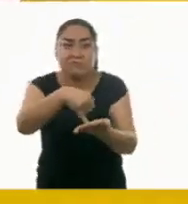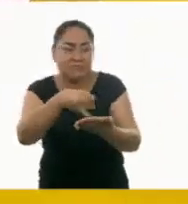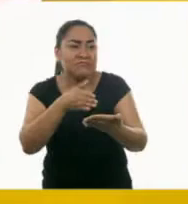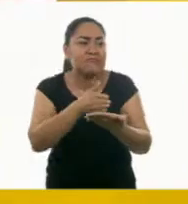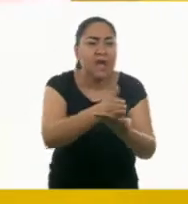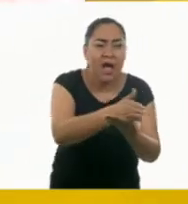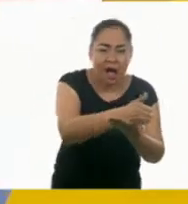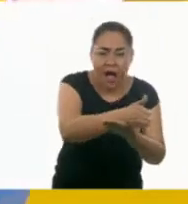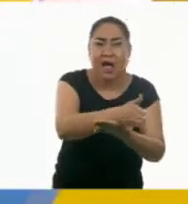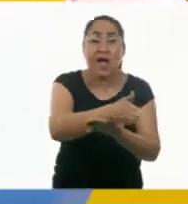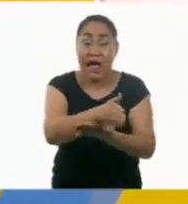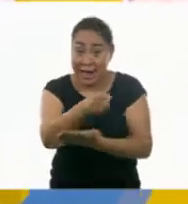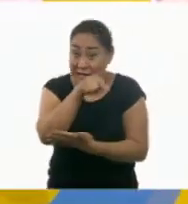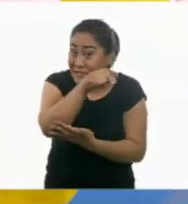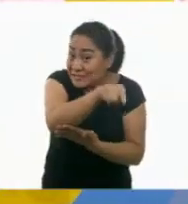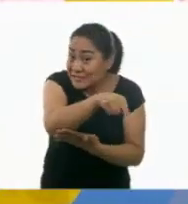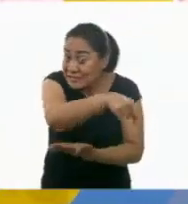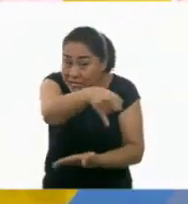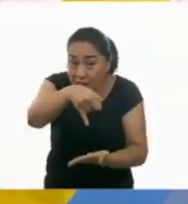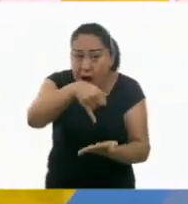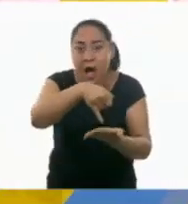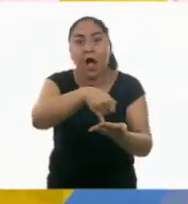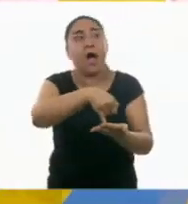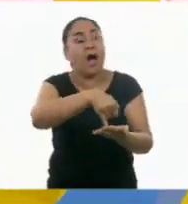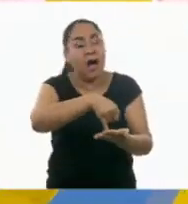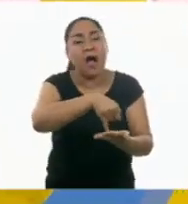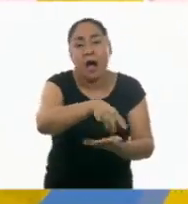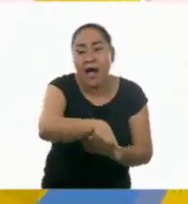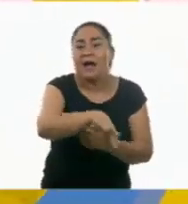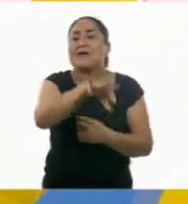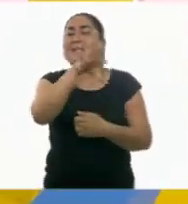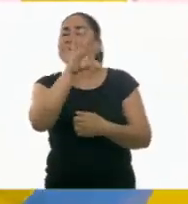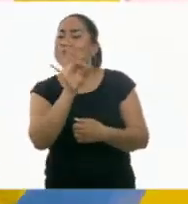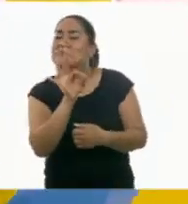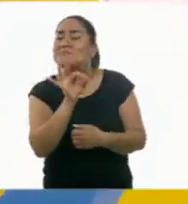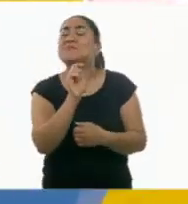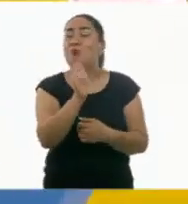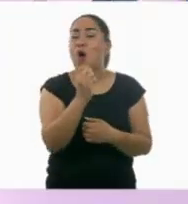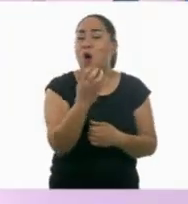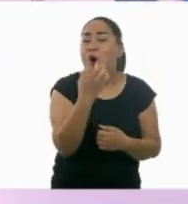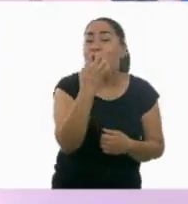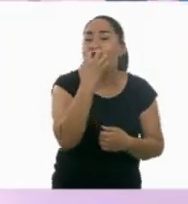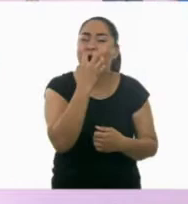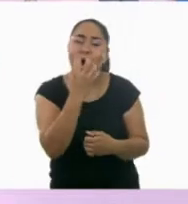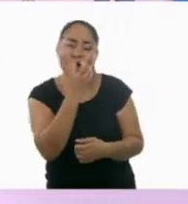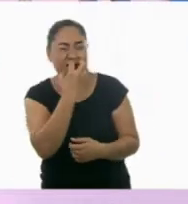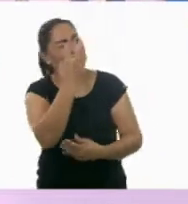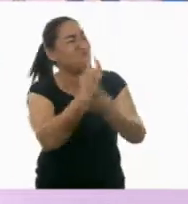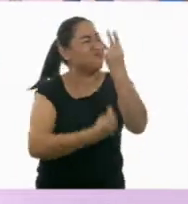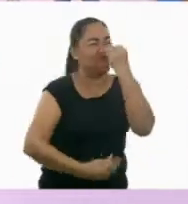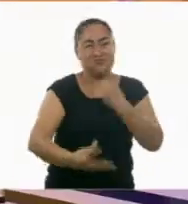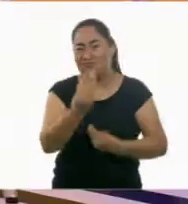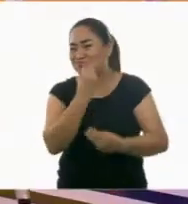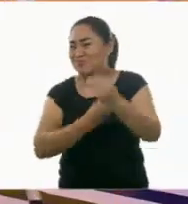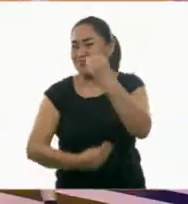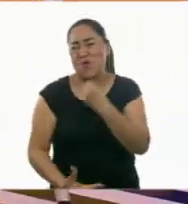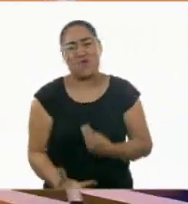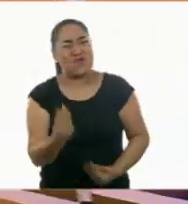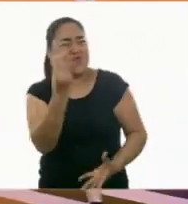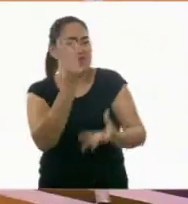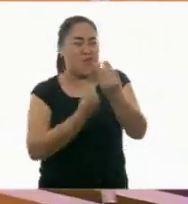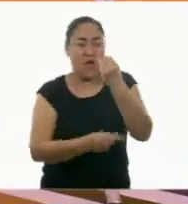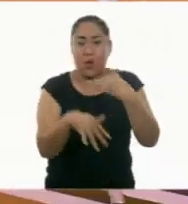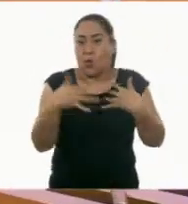bodón, bodón, y en la isla encontré a un oso goloso que era